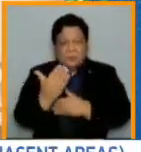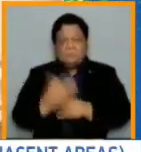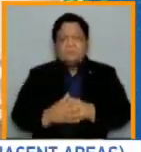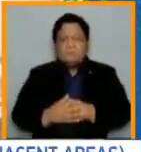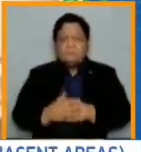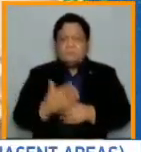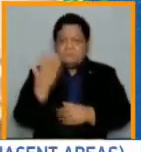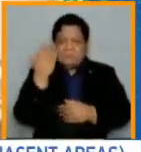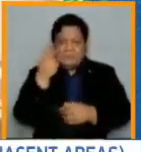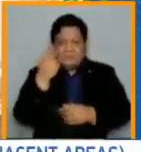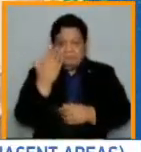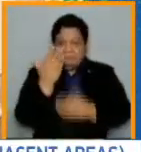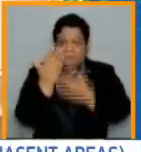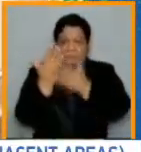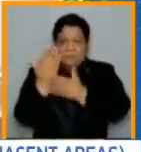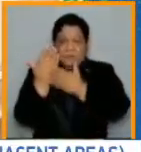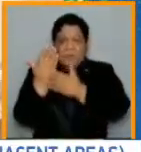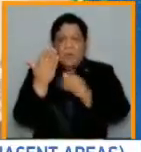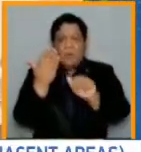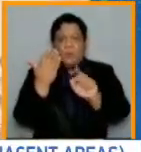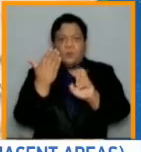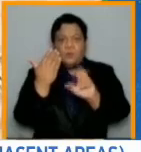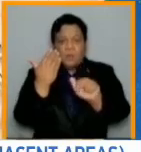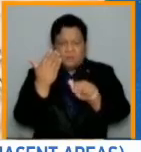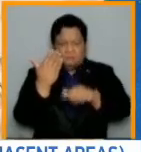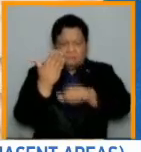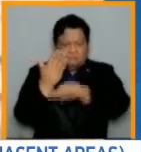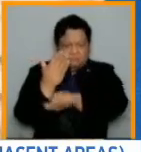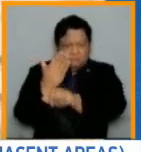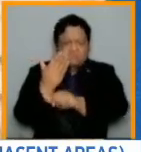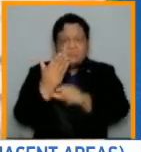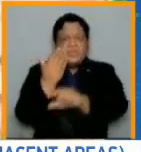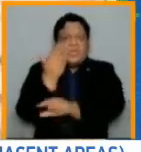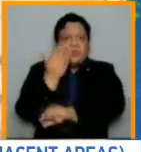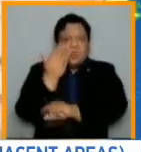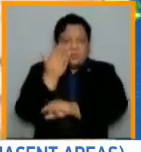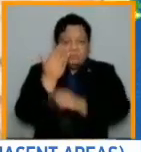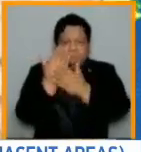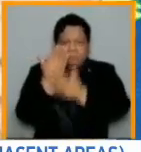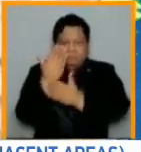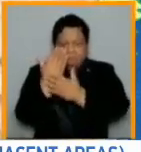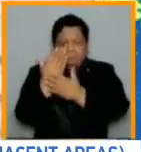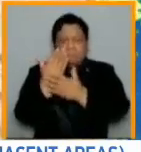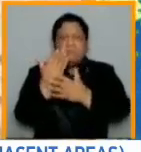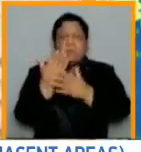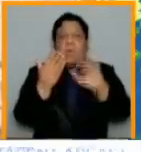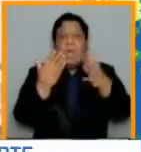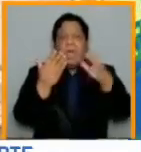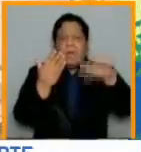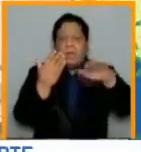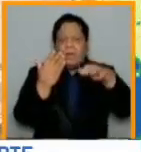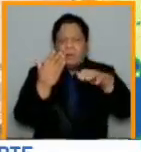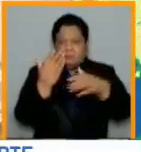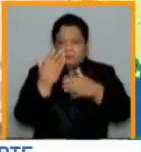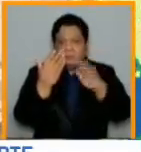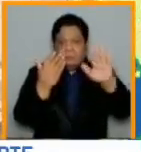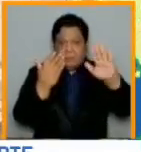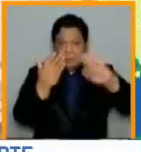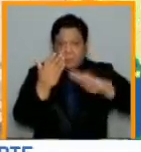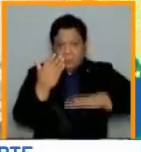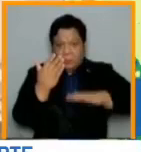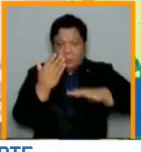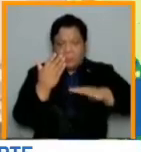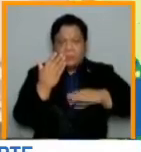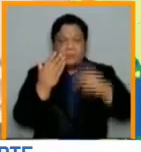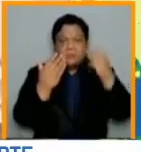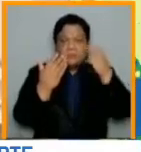kulay. Luzon, Visayas at Mindanao, walang ulan ngayong umaga. Pagdating ng hapon, hindi magbabago sa Visayas at Mindanao,